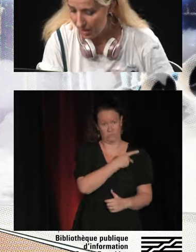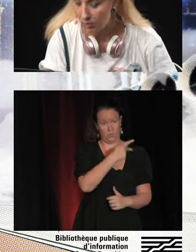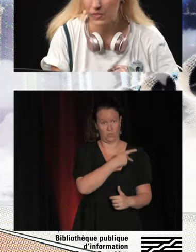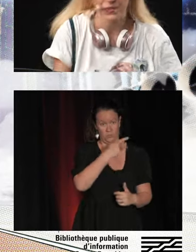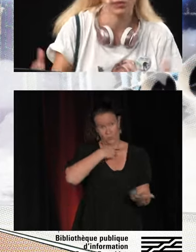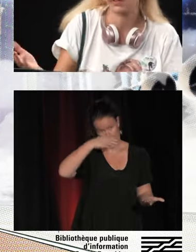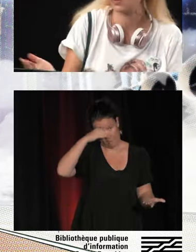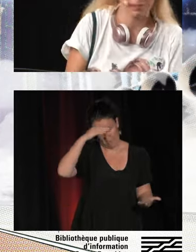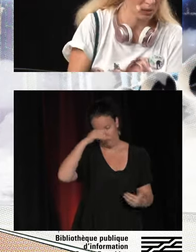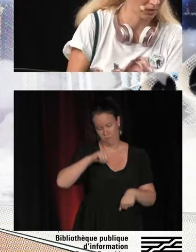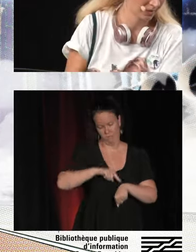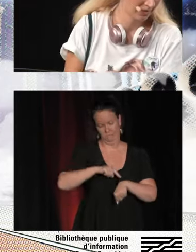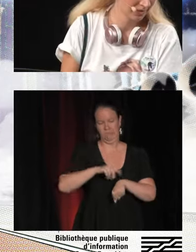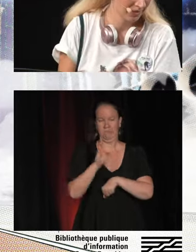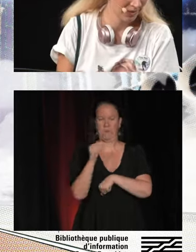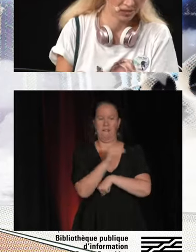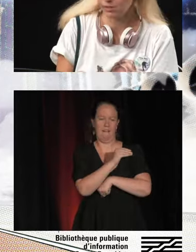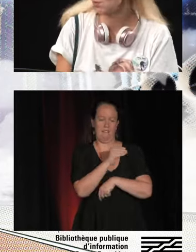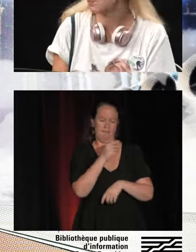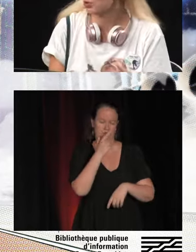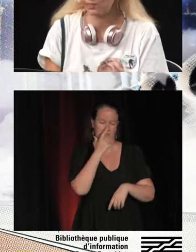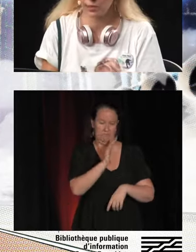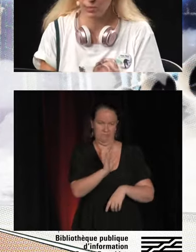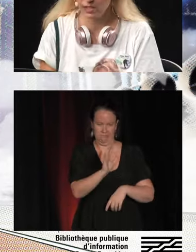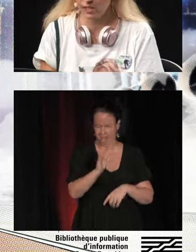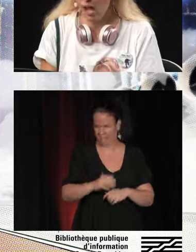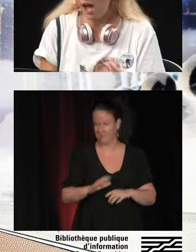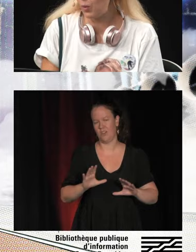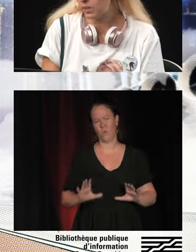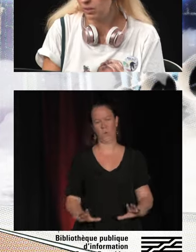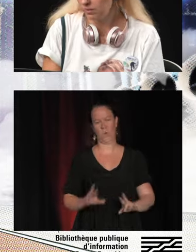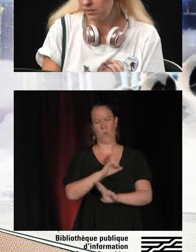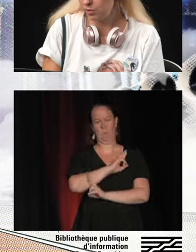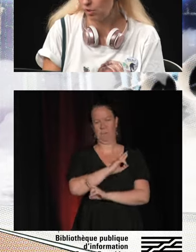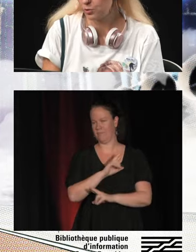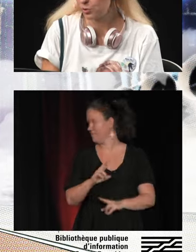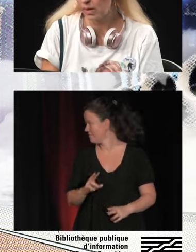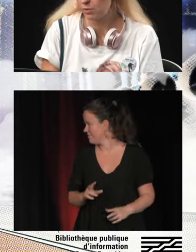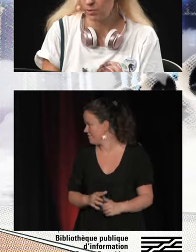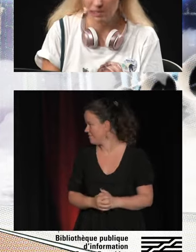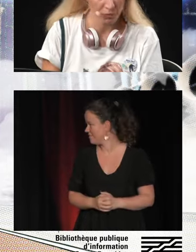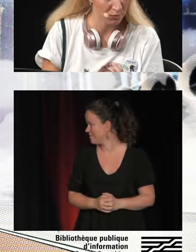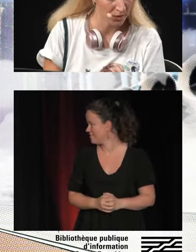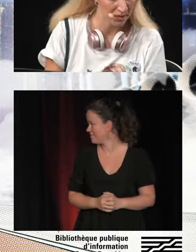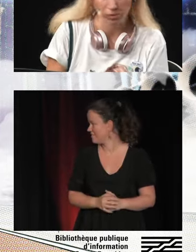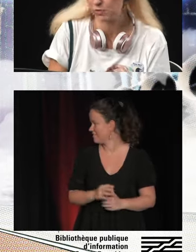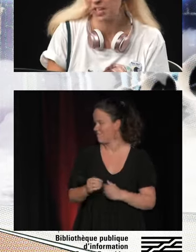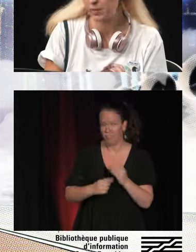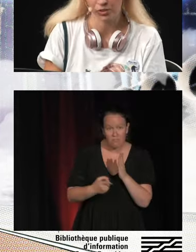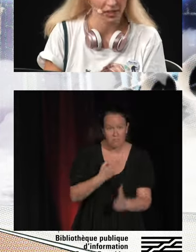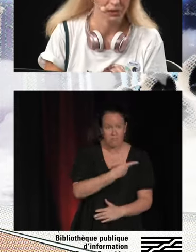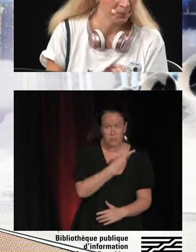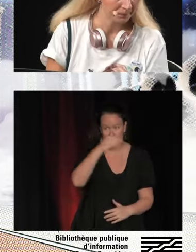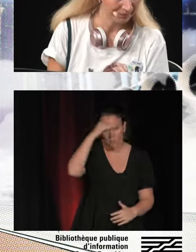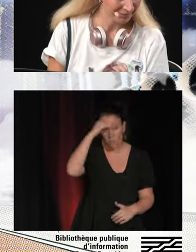parce qu'il est 46 et que maintenant, on papote. Et que peut-être je peux me reposer. À moins que je relance Dr. Mario, on démarre au niveau 16. Non, je